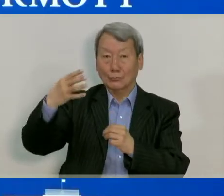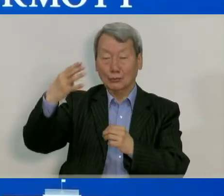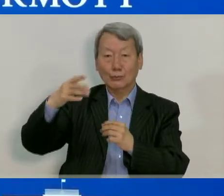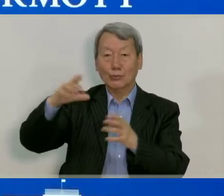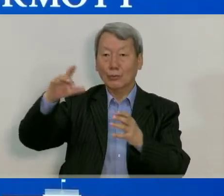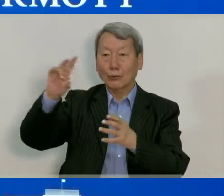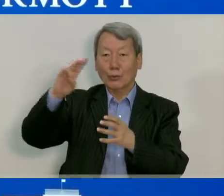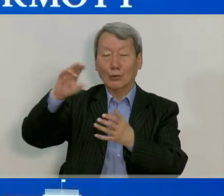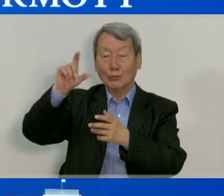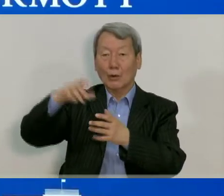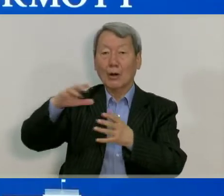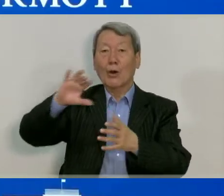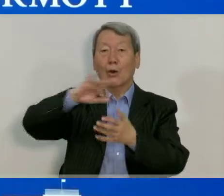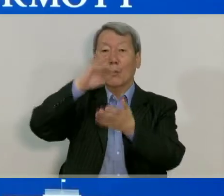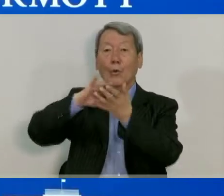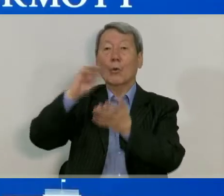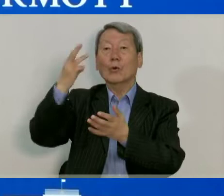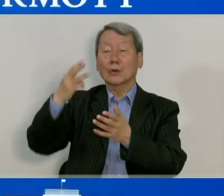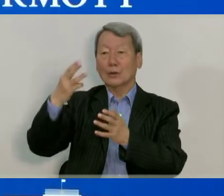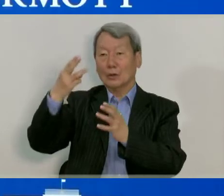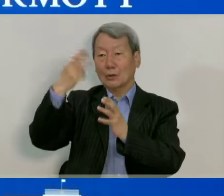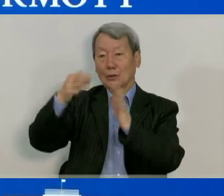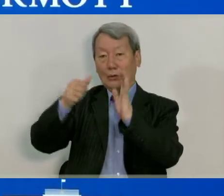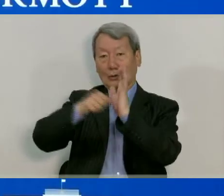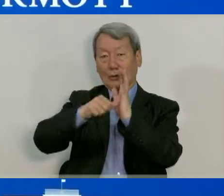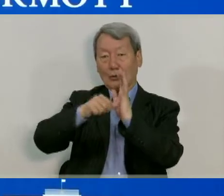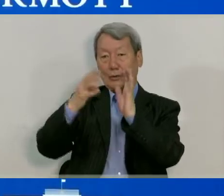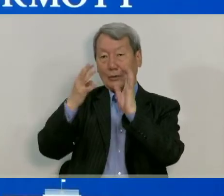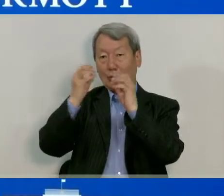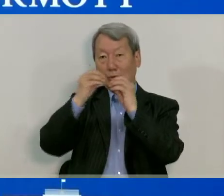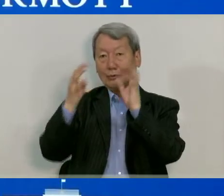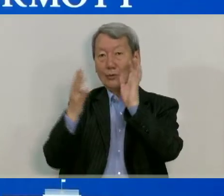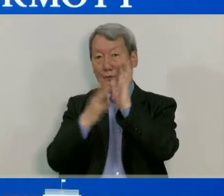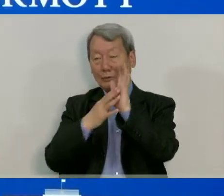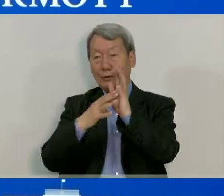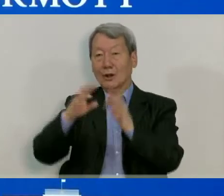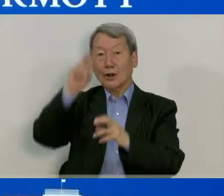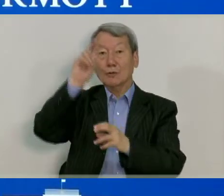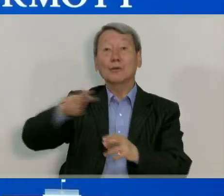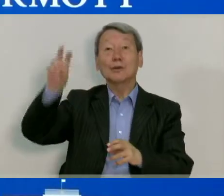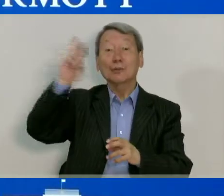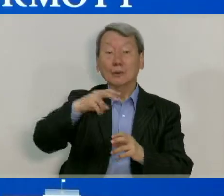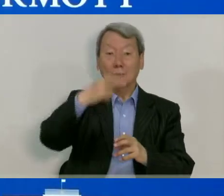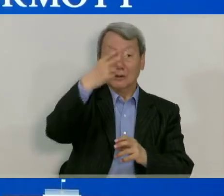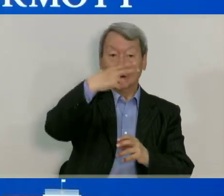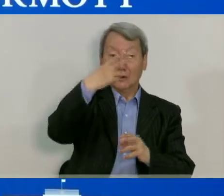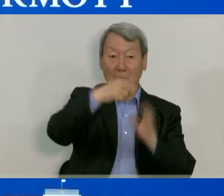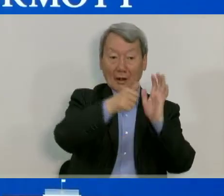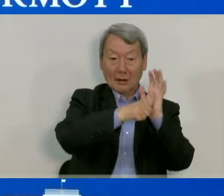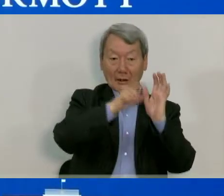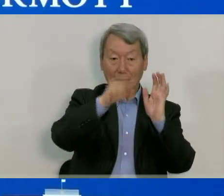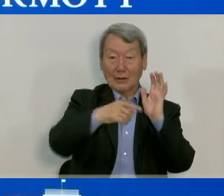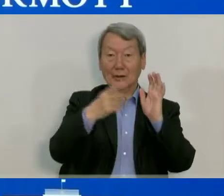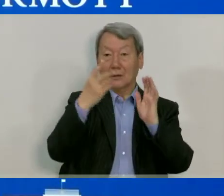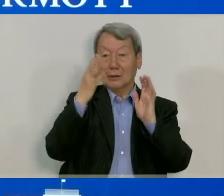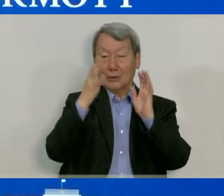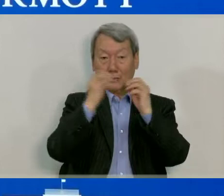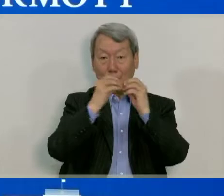44.7% болуп атат. Ош шаарында 36.9%, Бишкек шаарында